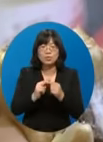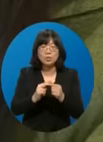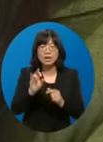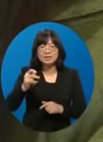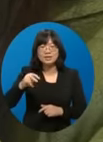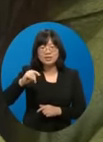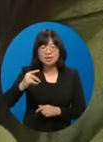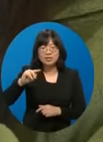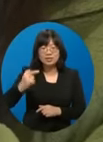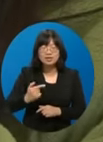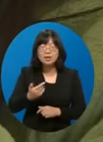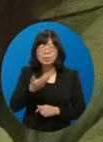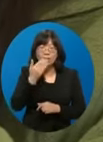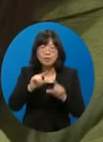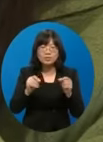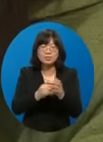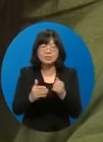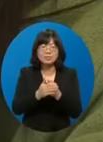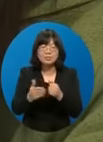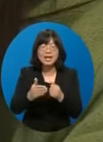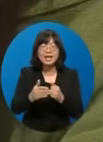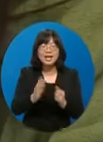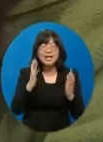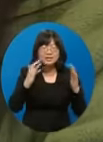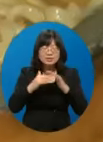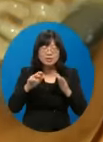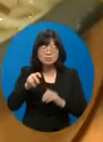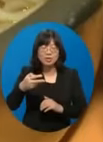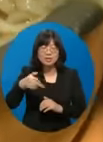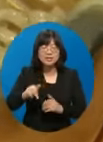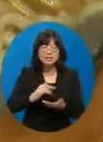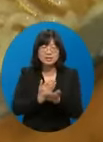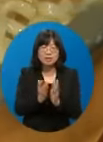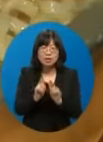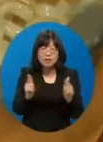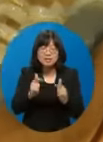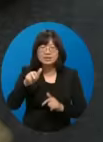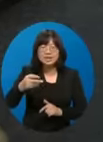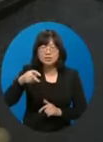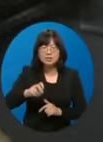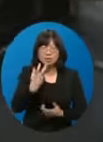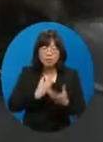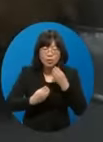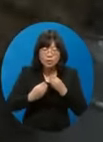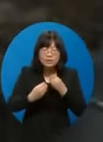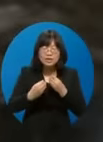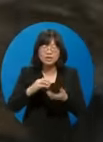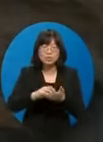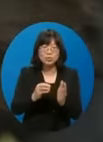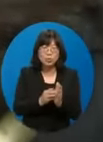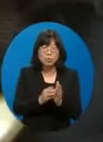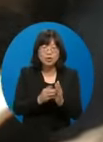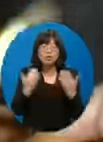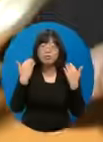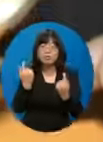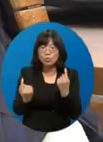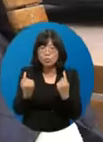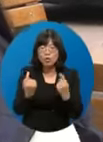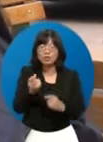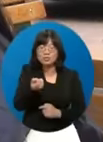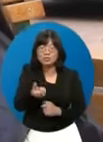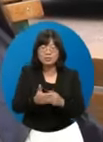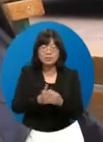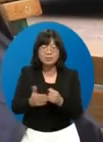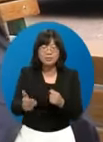식품 섭취 등으로 김치나 멸치 등 칼슘을 보충할 수 있는 음식의 섭취량이 성인보다 적기 때문입니다